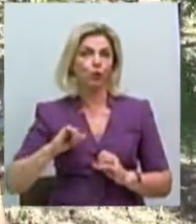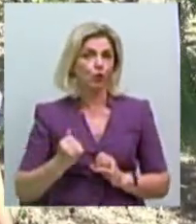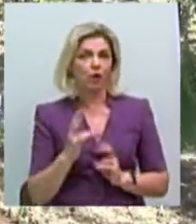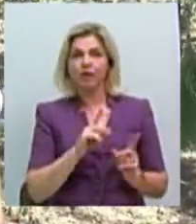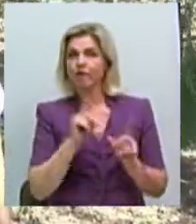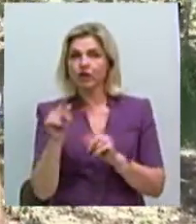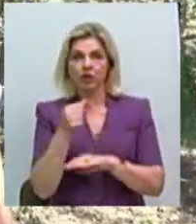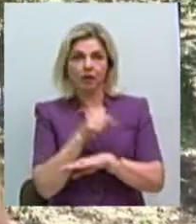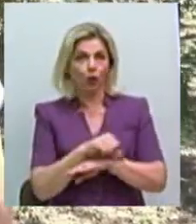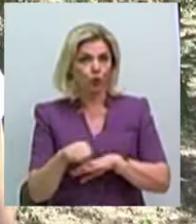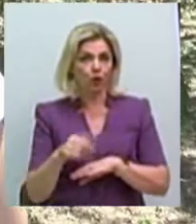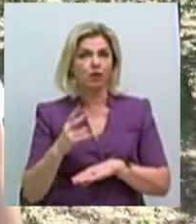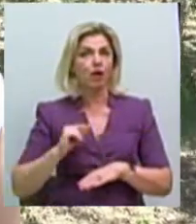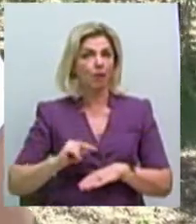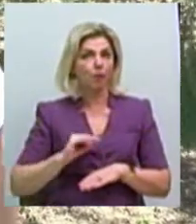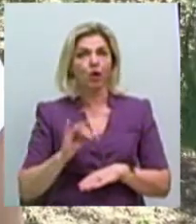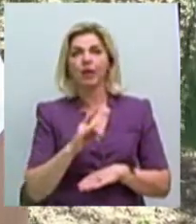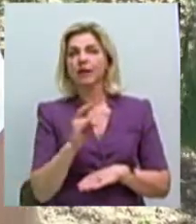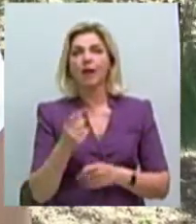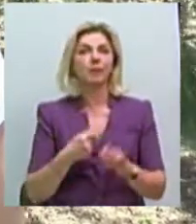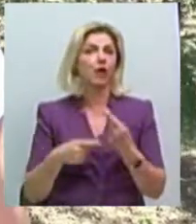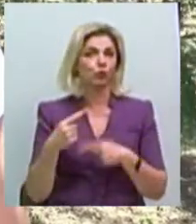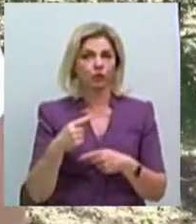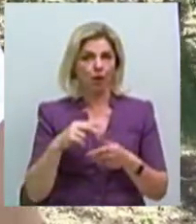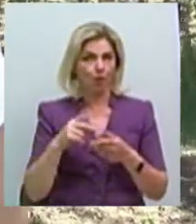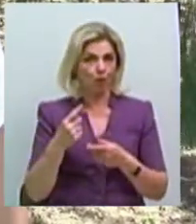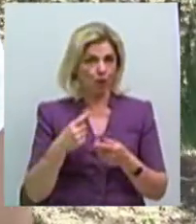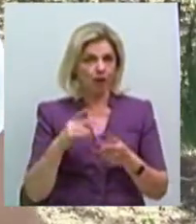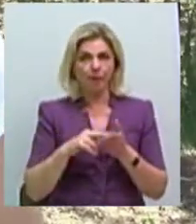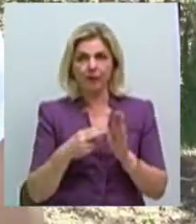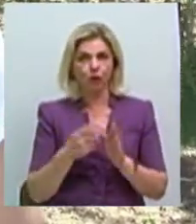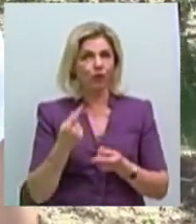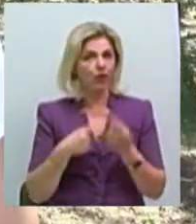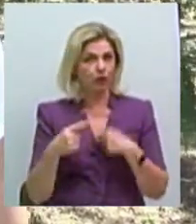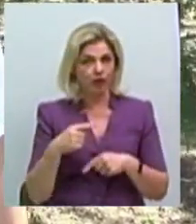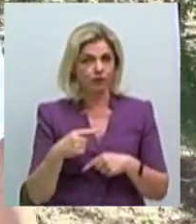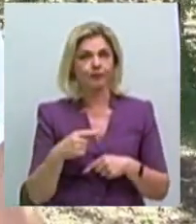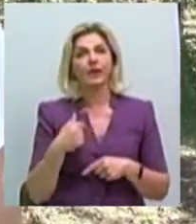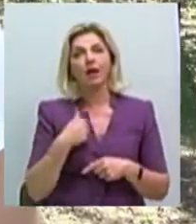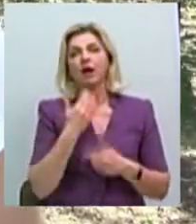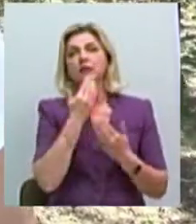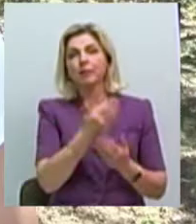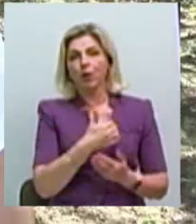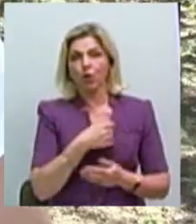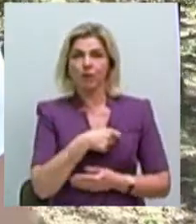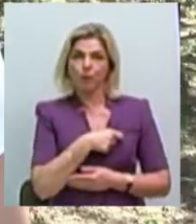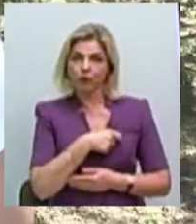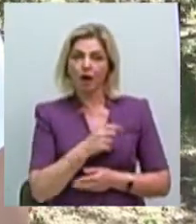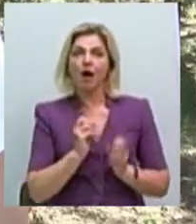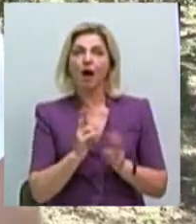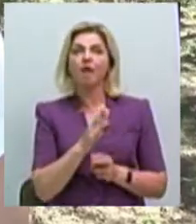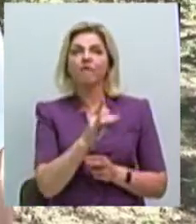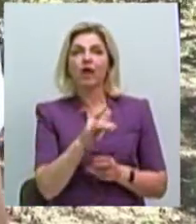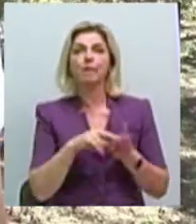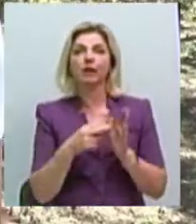виїжджають за кордон на роботу і не планують повертатися. Тобто я хотіла б запитати у наших народних обранців, от як ви плануєте